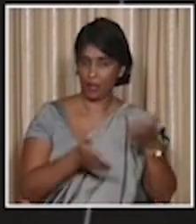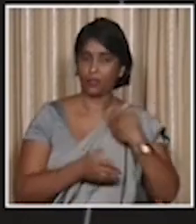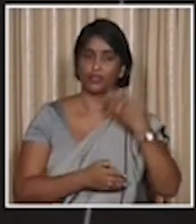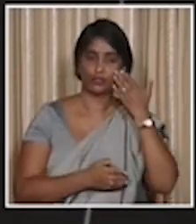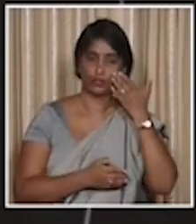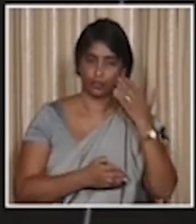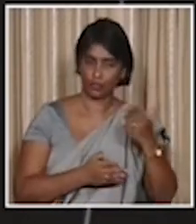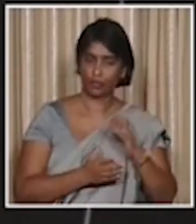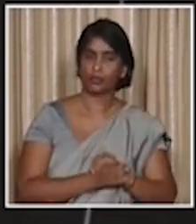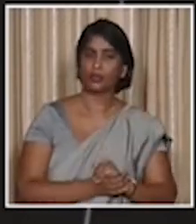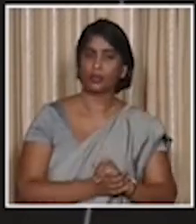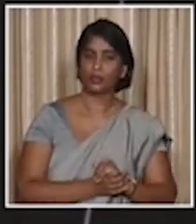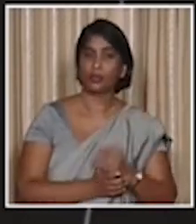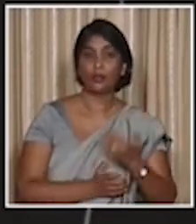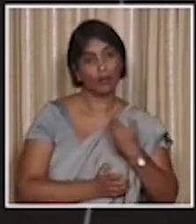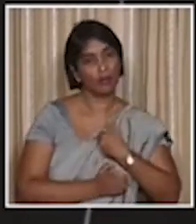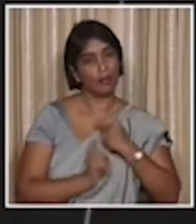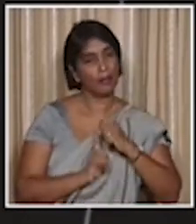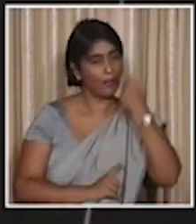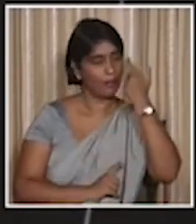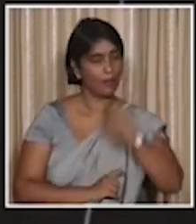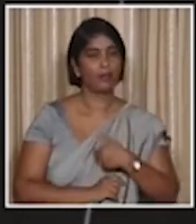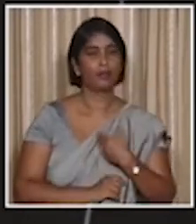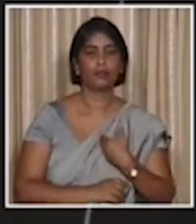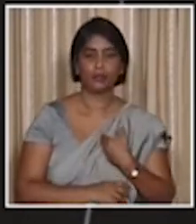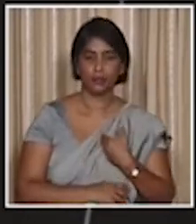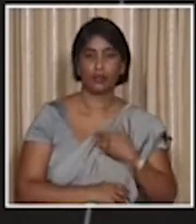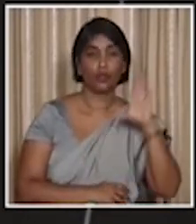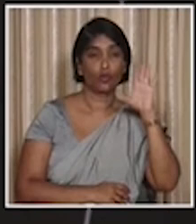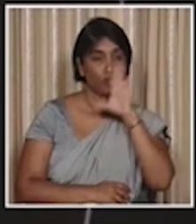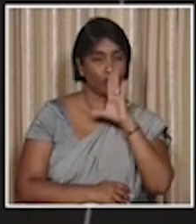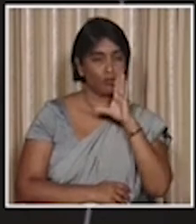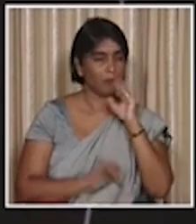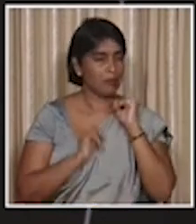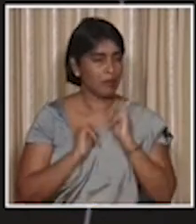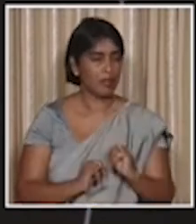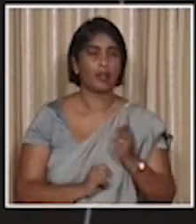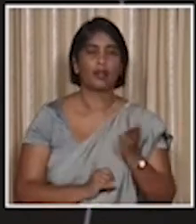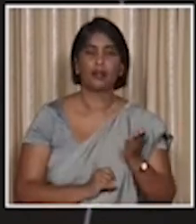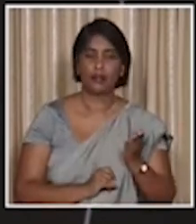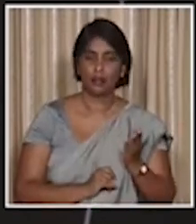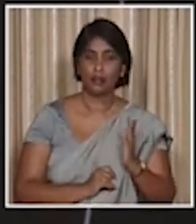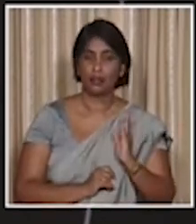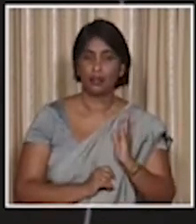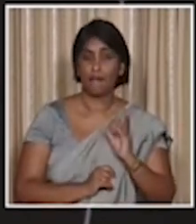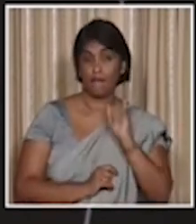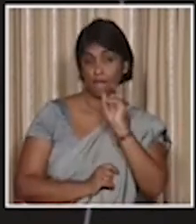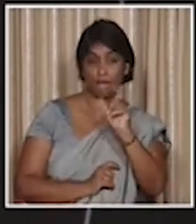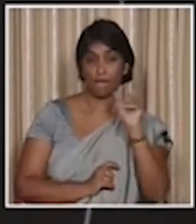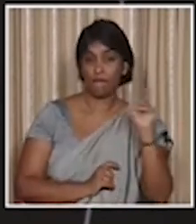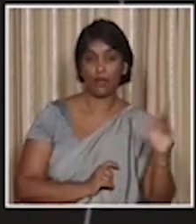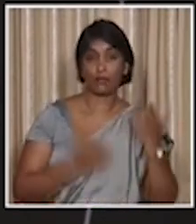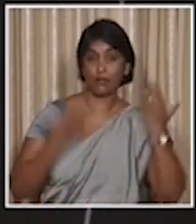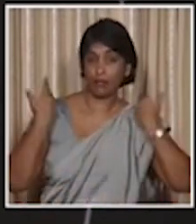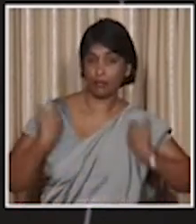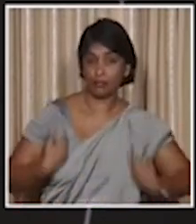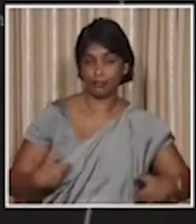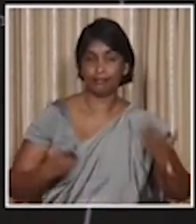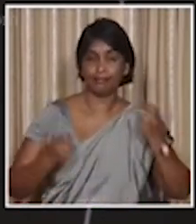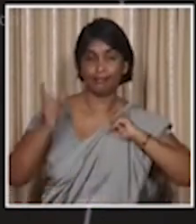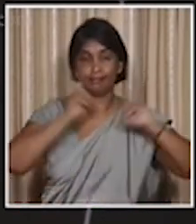දැක්කා මට පුද්ගලිකවම අසභ්‍ය විදිහට වචනෙන් පමණක් නෙමෙයි